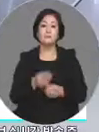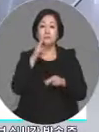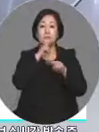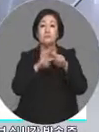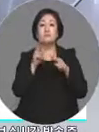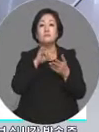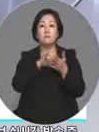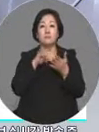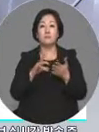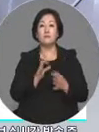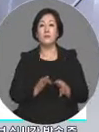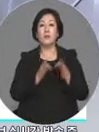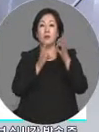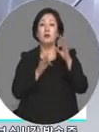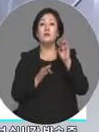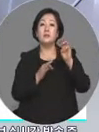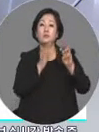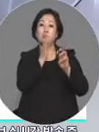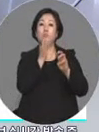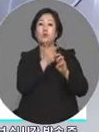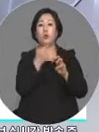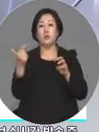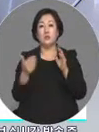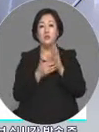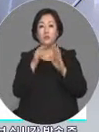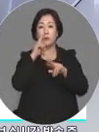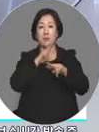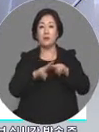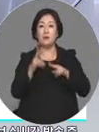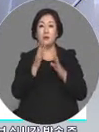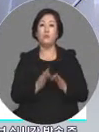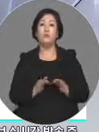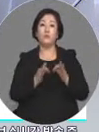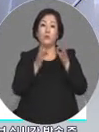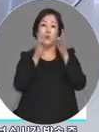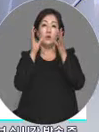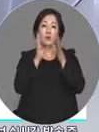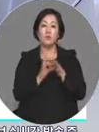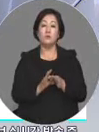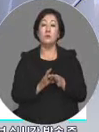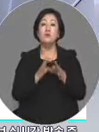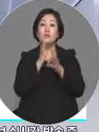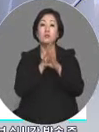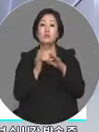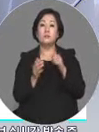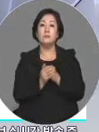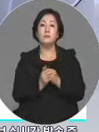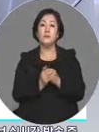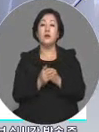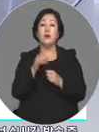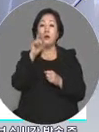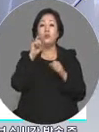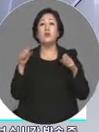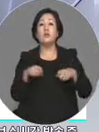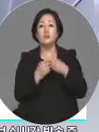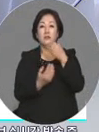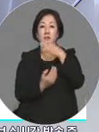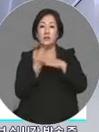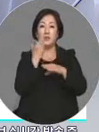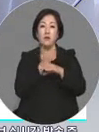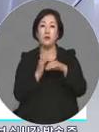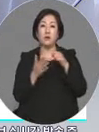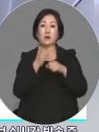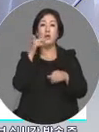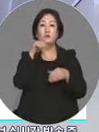월세 인하폭을 30%로 확대했지만 기름값 고공행진도 멈추지 않고 있습니다. 우크라이나 전쟁으로 울산